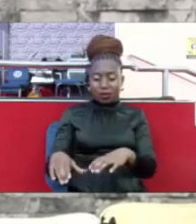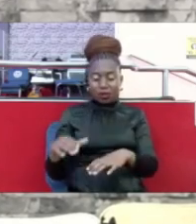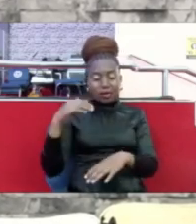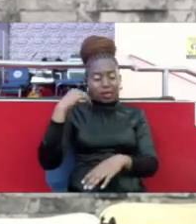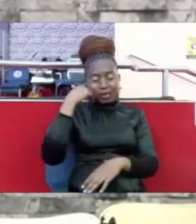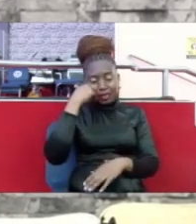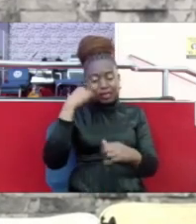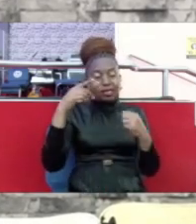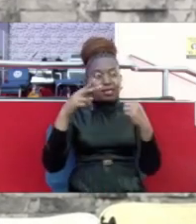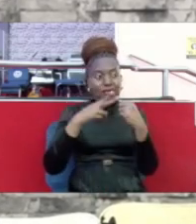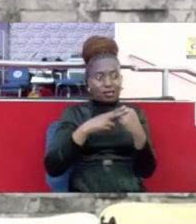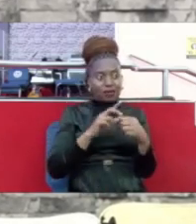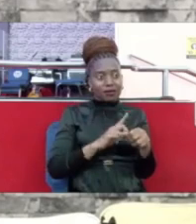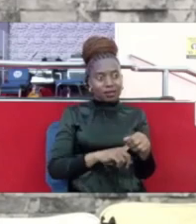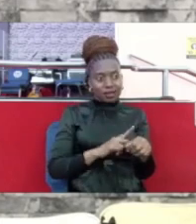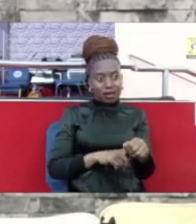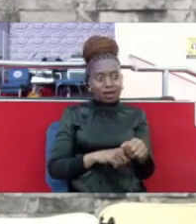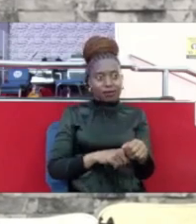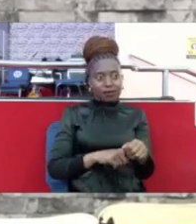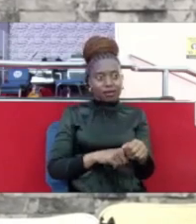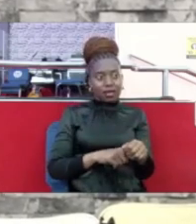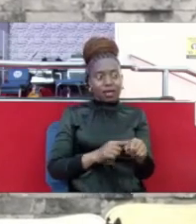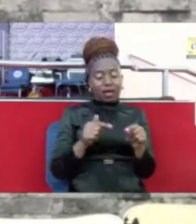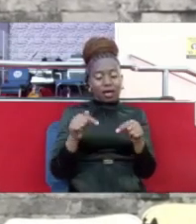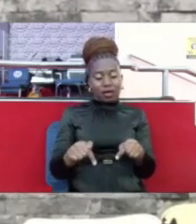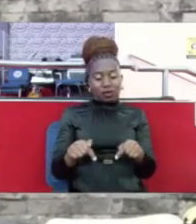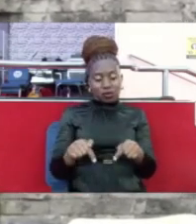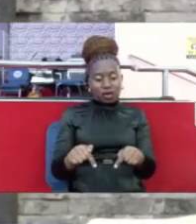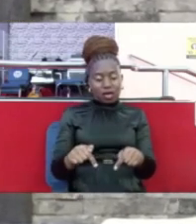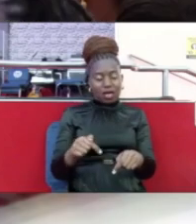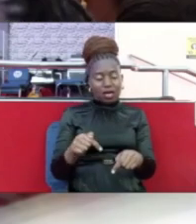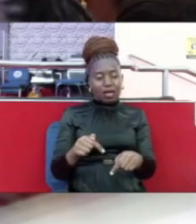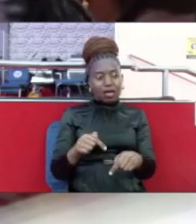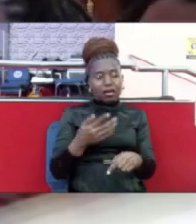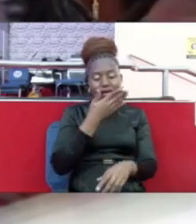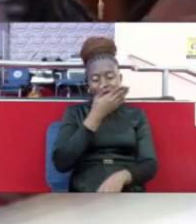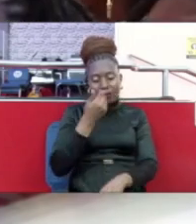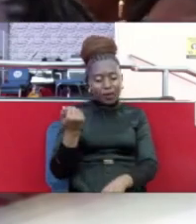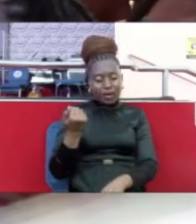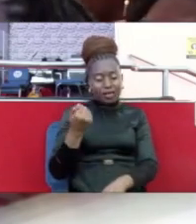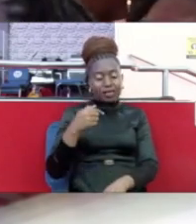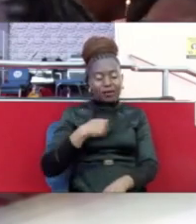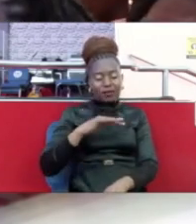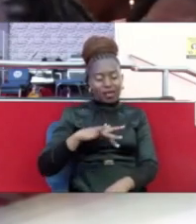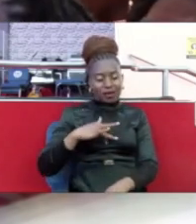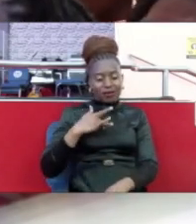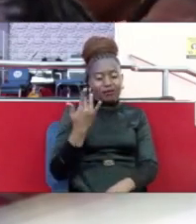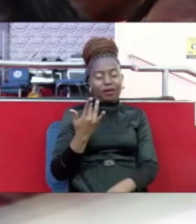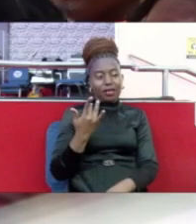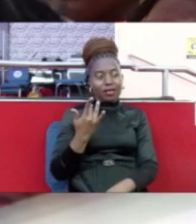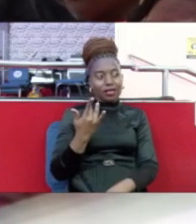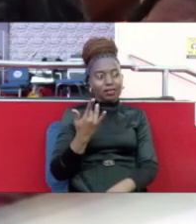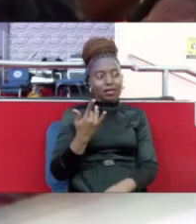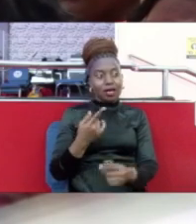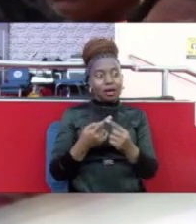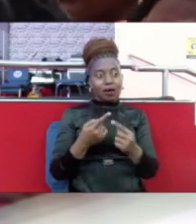And today is the best I have felt in a year and a half. Na siku ya leo ndio siku ambayo nimejihisi vizuri zaidi kwa